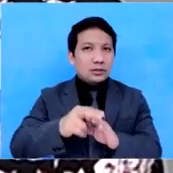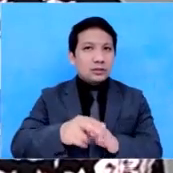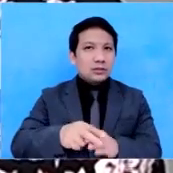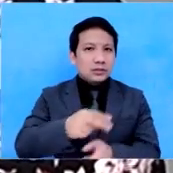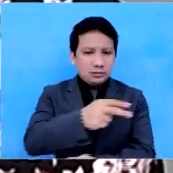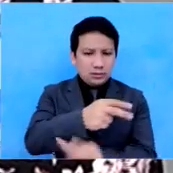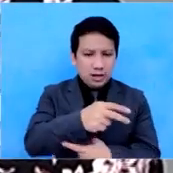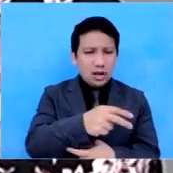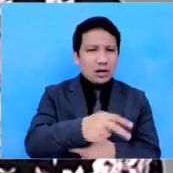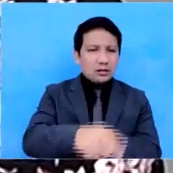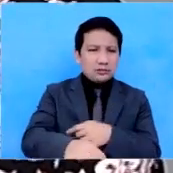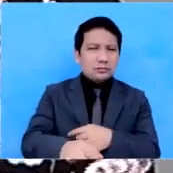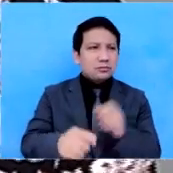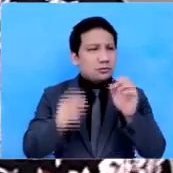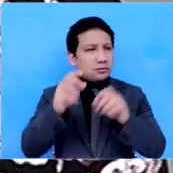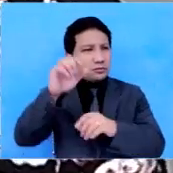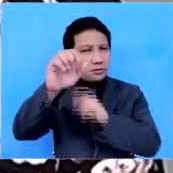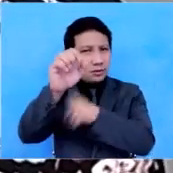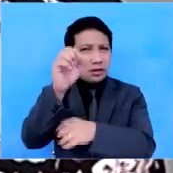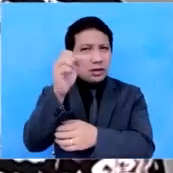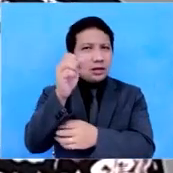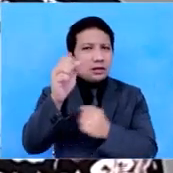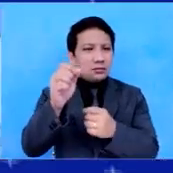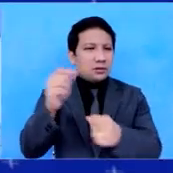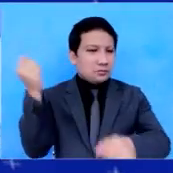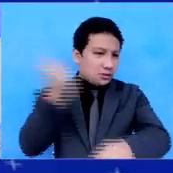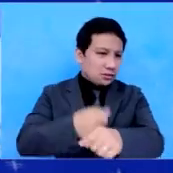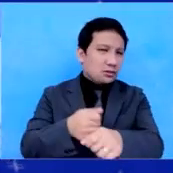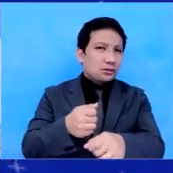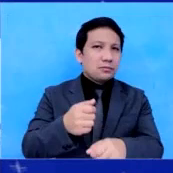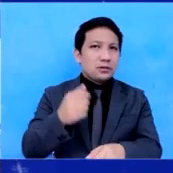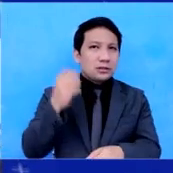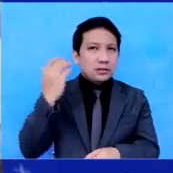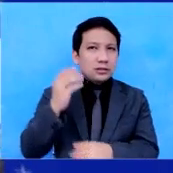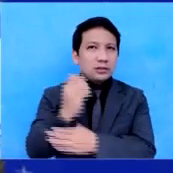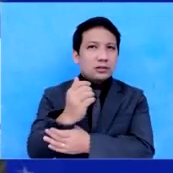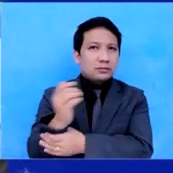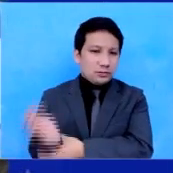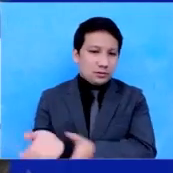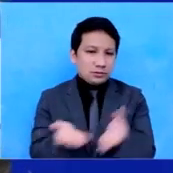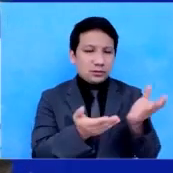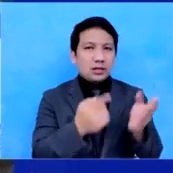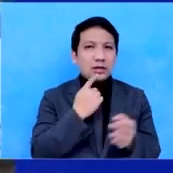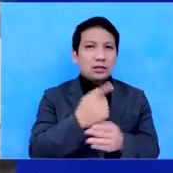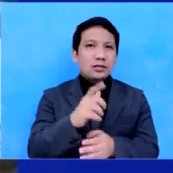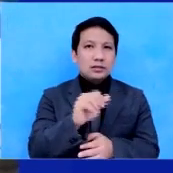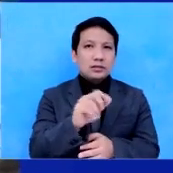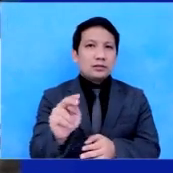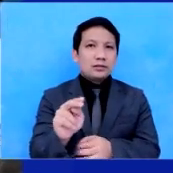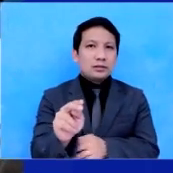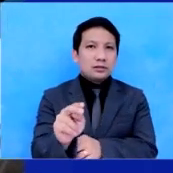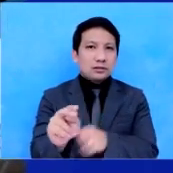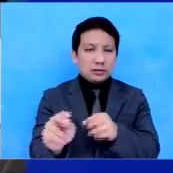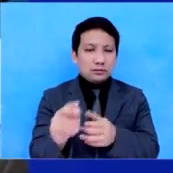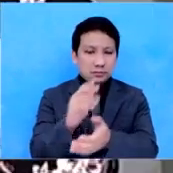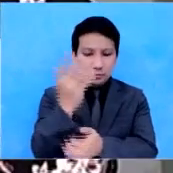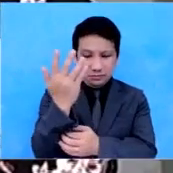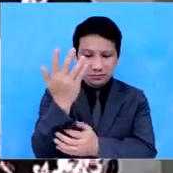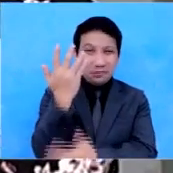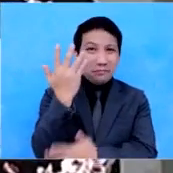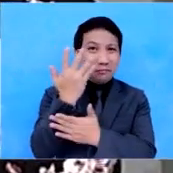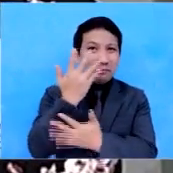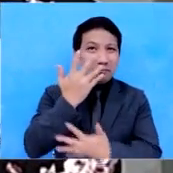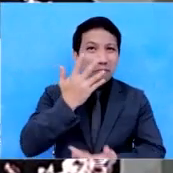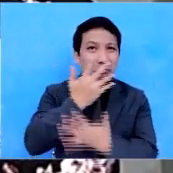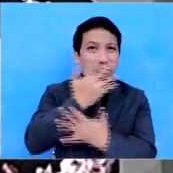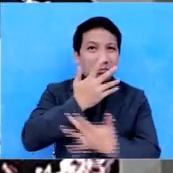ko po. Tapos tala ko po, hinampas lang po ako ng pinsan ko. Sinugod sa ospital si Hannah matapos magdugo ang kanang braso niya. Hindi ko